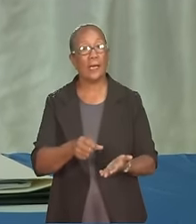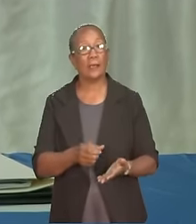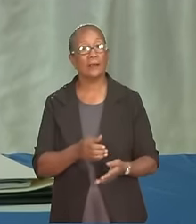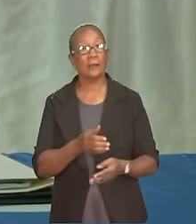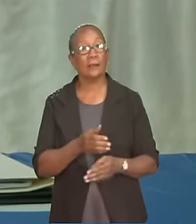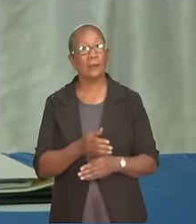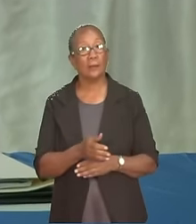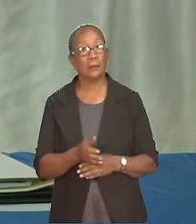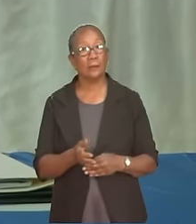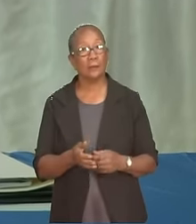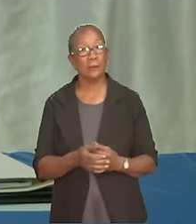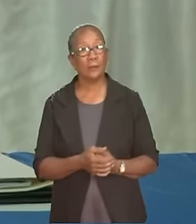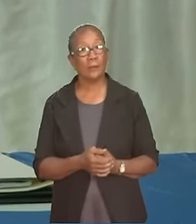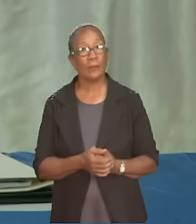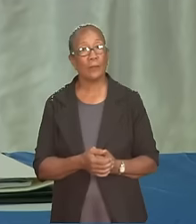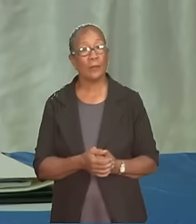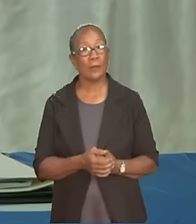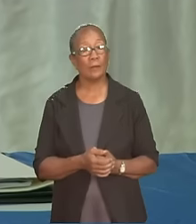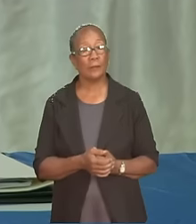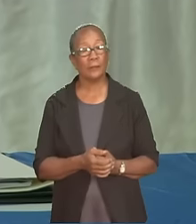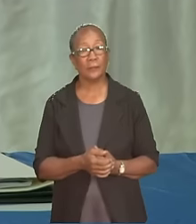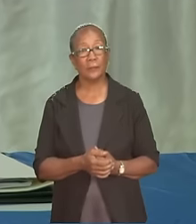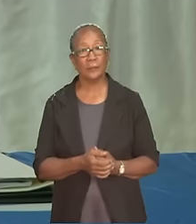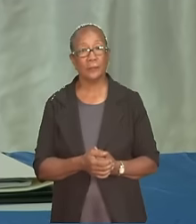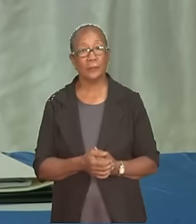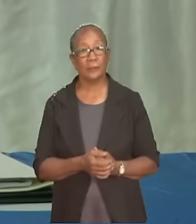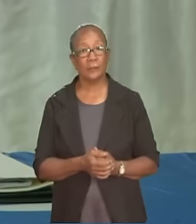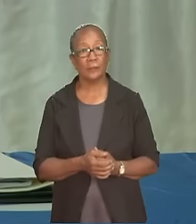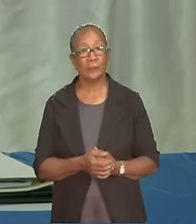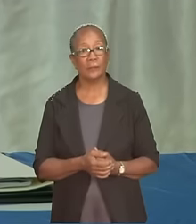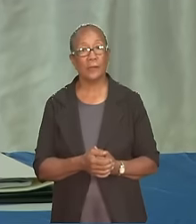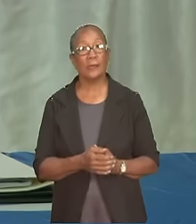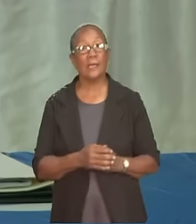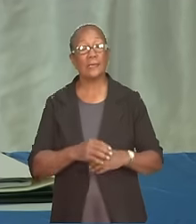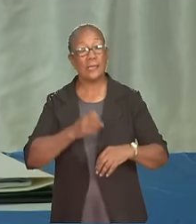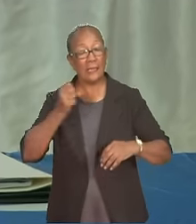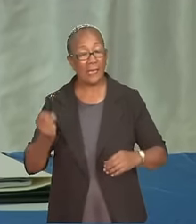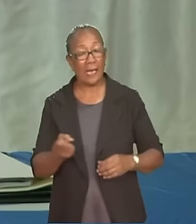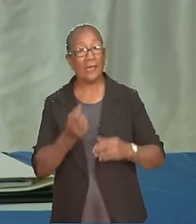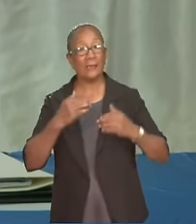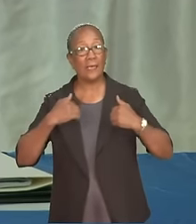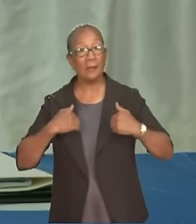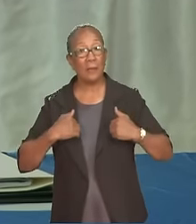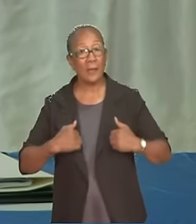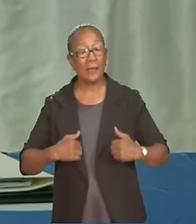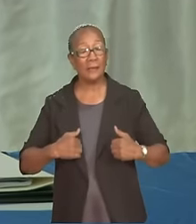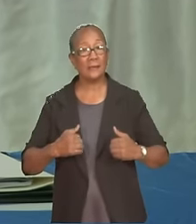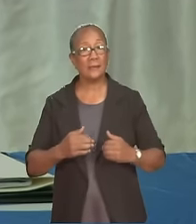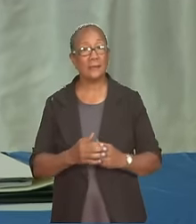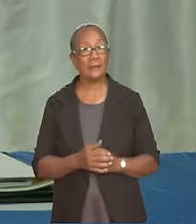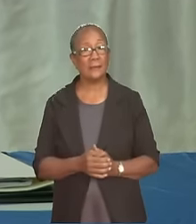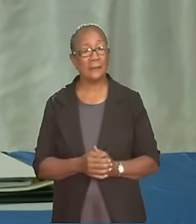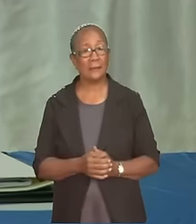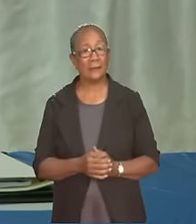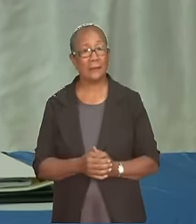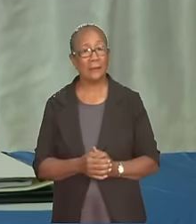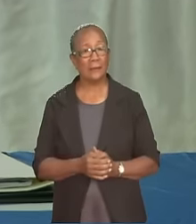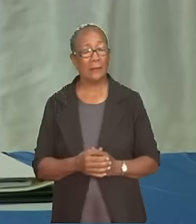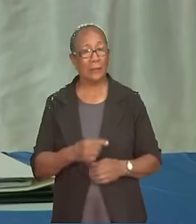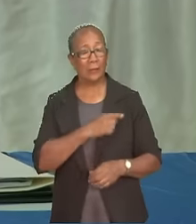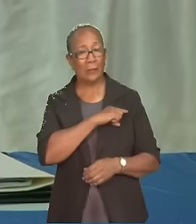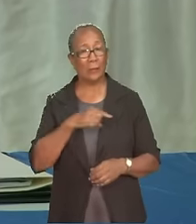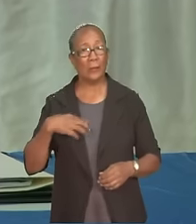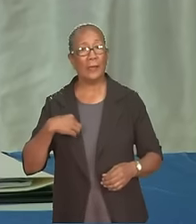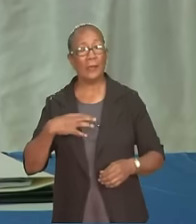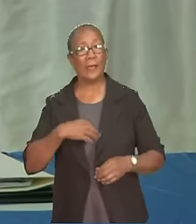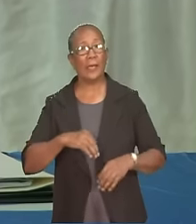Op kabinet ben je staatshoofd, daar zijn er altijd mensen die je ontvangt. We hebben